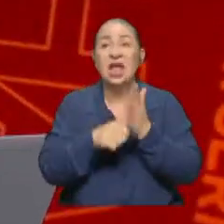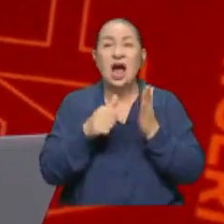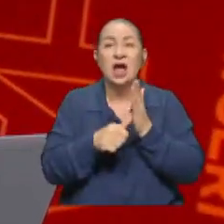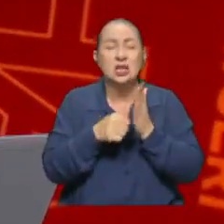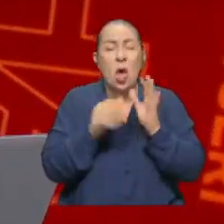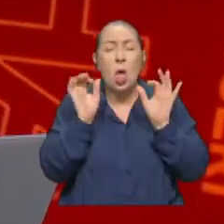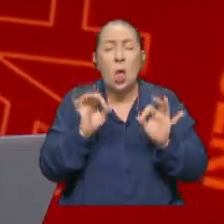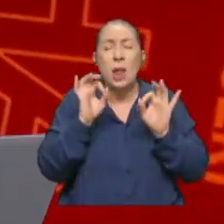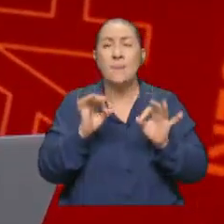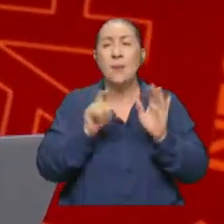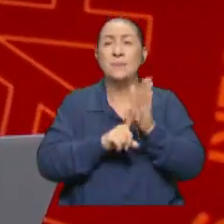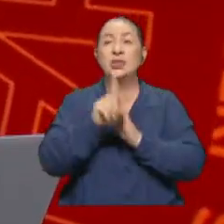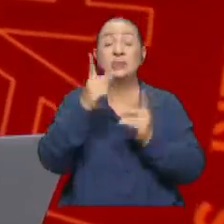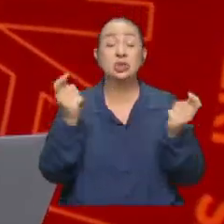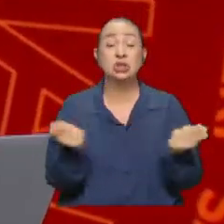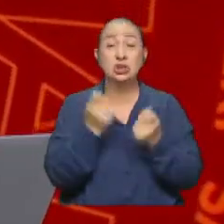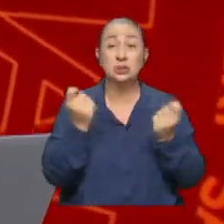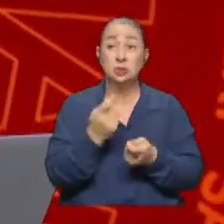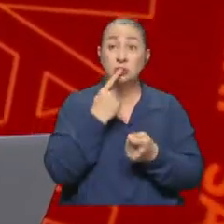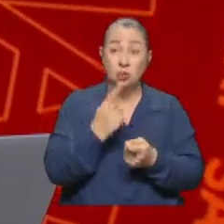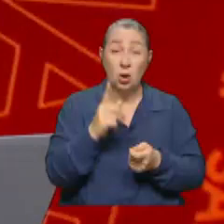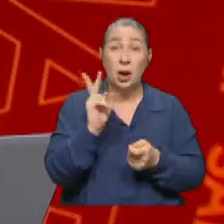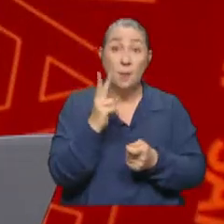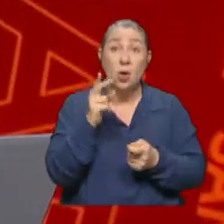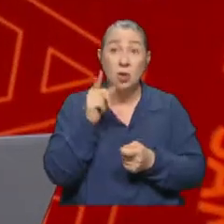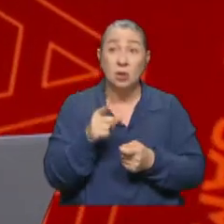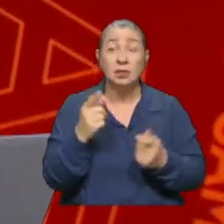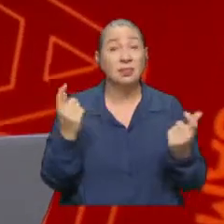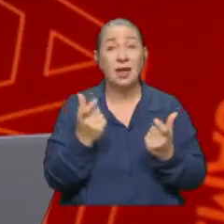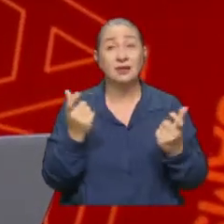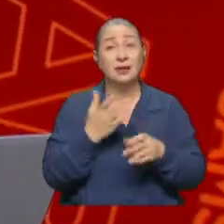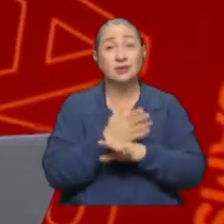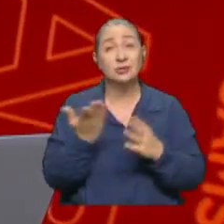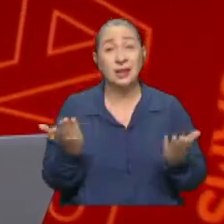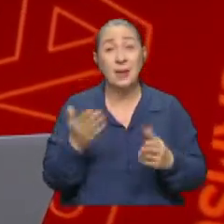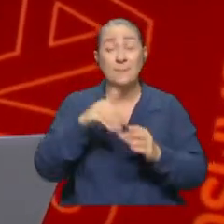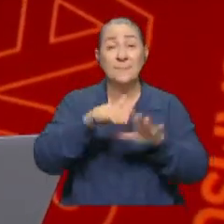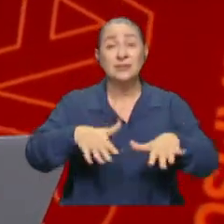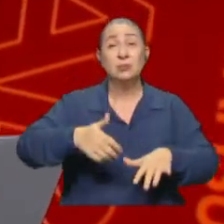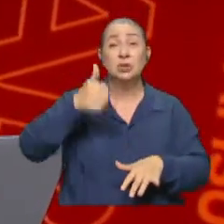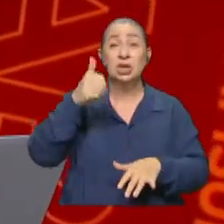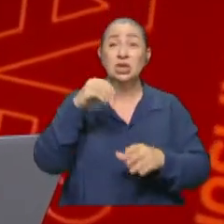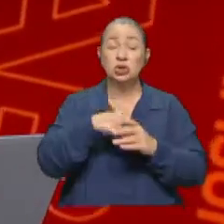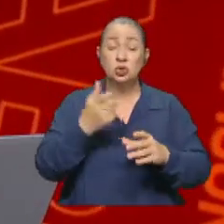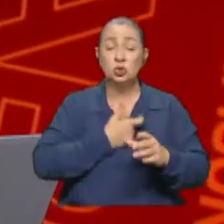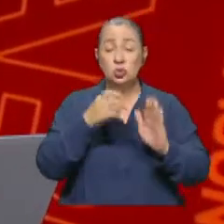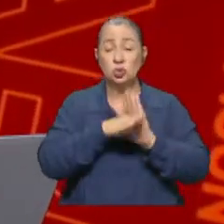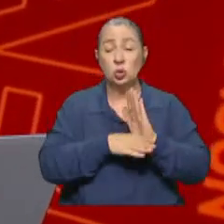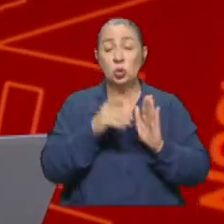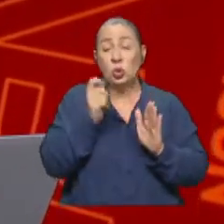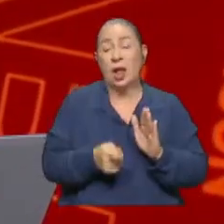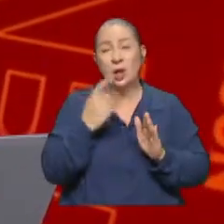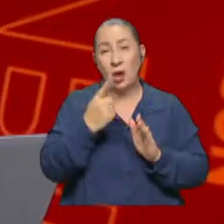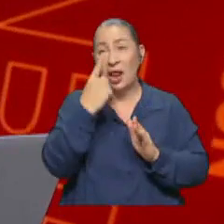ışık tutacak nitelikte başarılı bir çalışma diye nitelediği rapor. Nerede gerçekten? Şimdi meclis başkanlığı iç tüzük kuralları